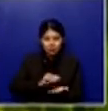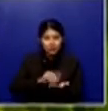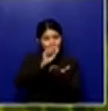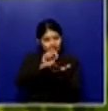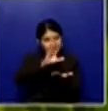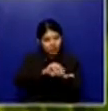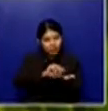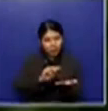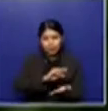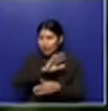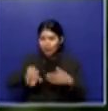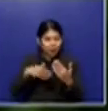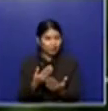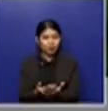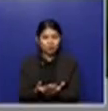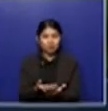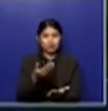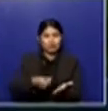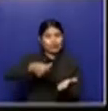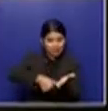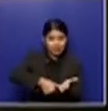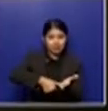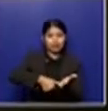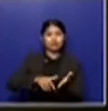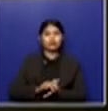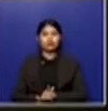รายละเอียดทุกอย่างเป็นหนี้สินหมดเลย